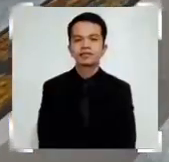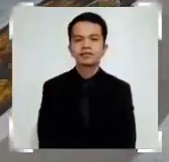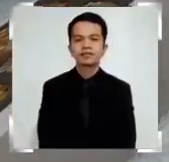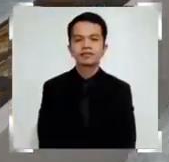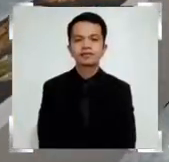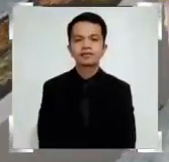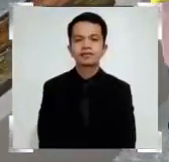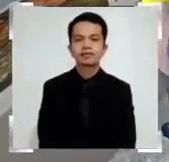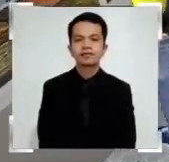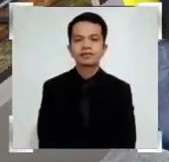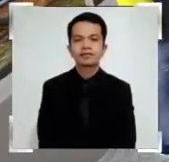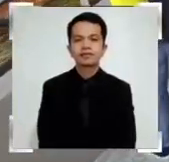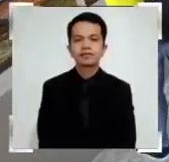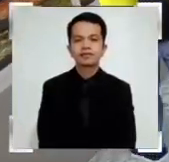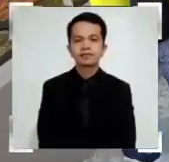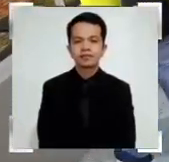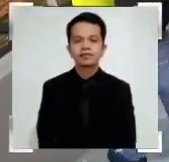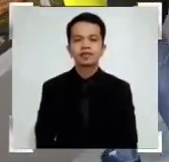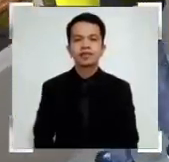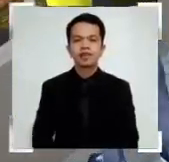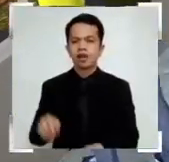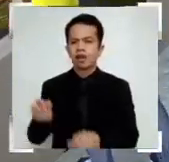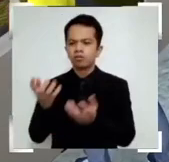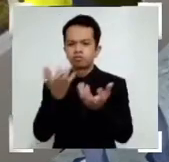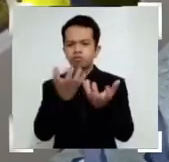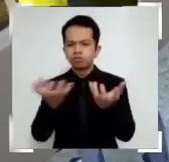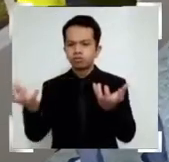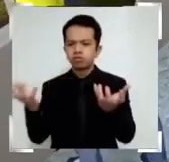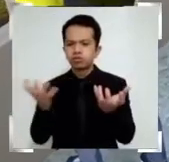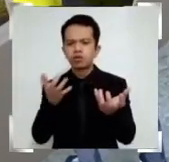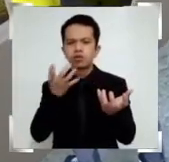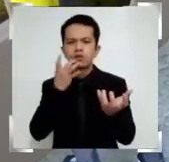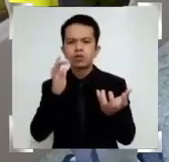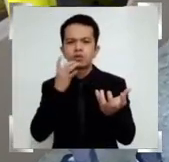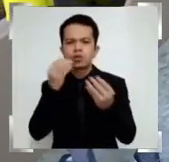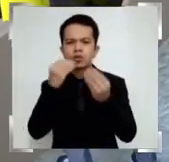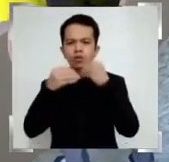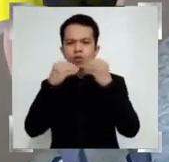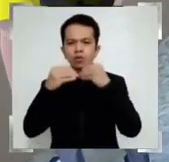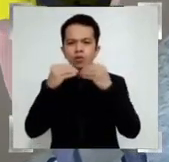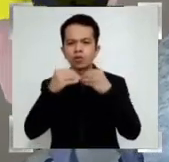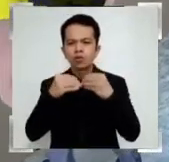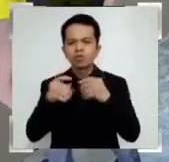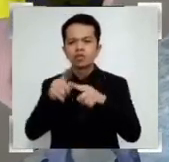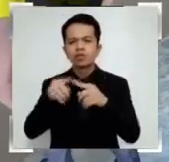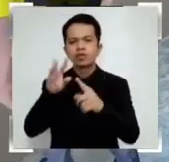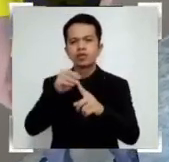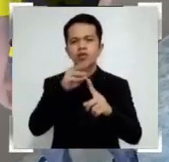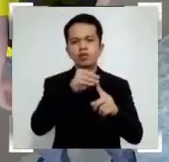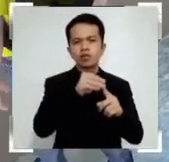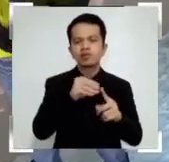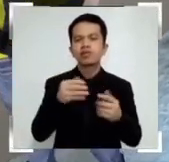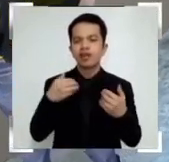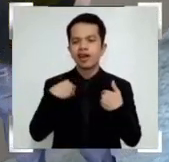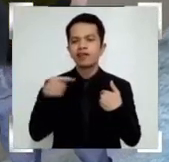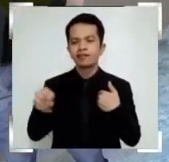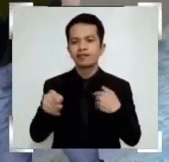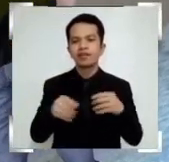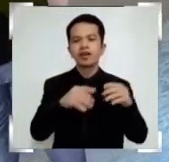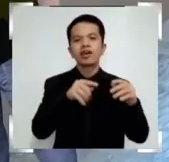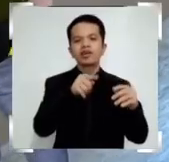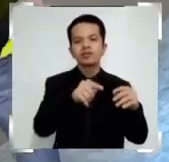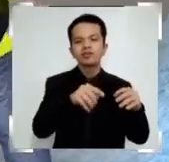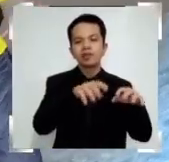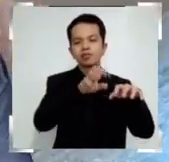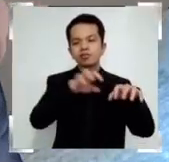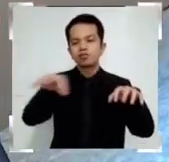Nakatatakam na mga pagkain mula sa iba't ibang kultura ang dinarayo ngayon sa isang food bazaar sa Taguig. Saksi, si